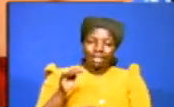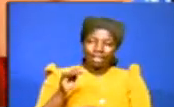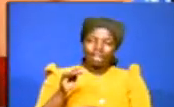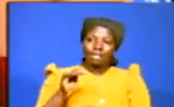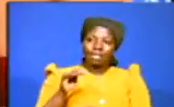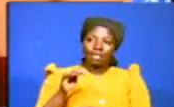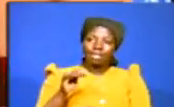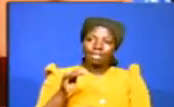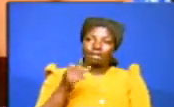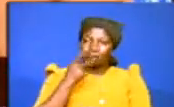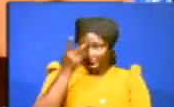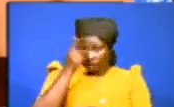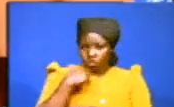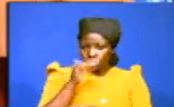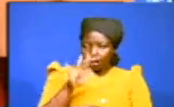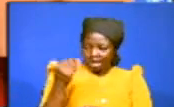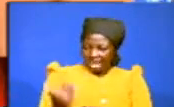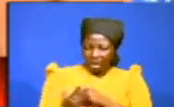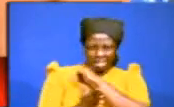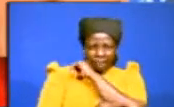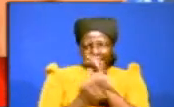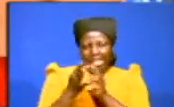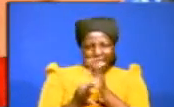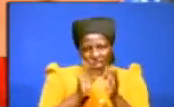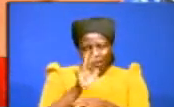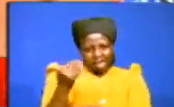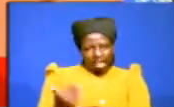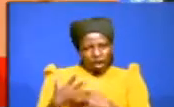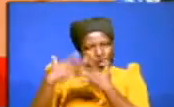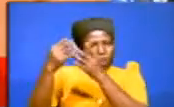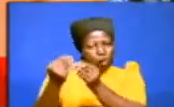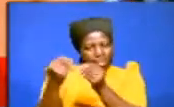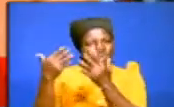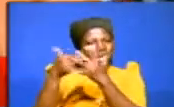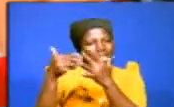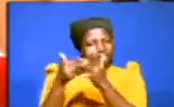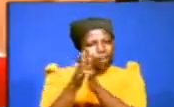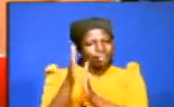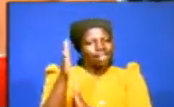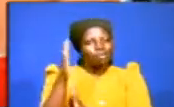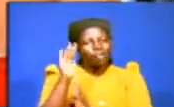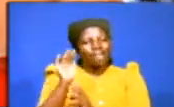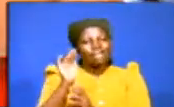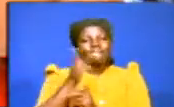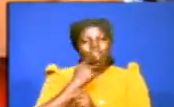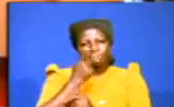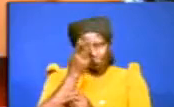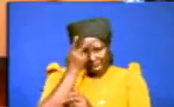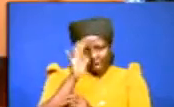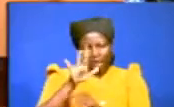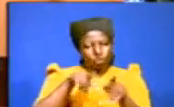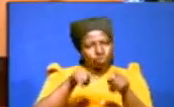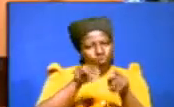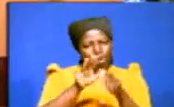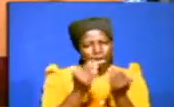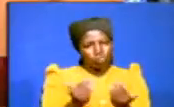mtoto wako anatoka nje anahusika na mambo ya kukosa usalama, tunaambia wamama washike watoto yao. Na at the end of